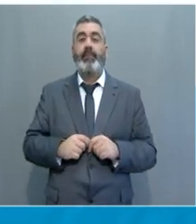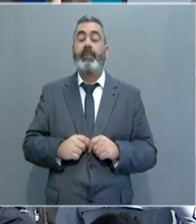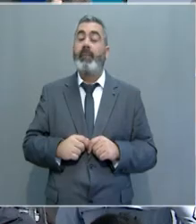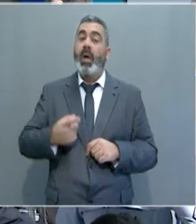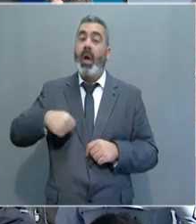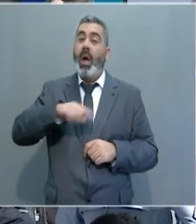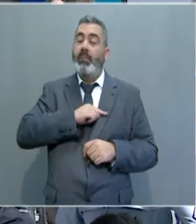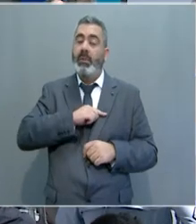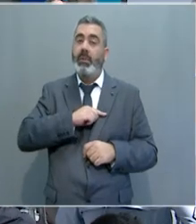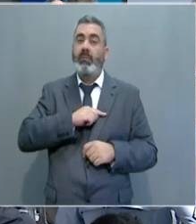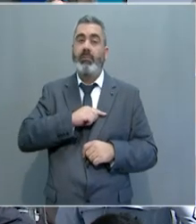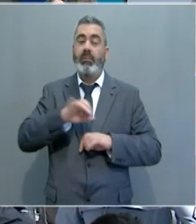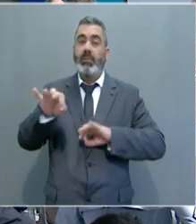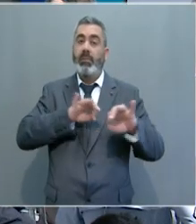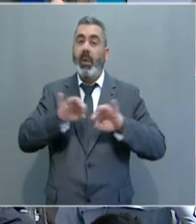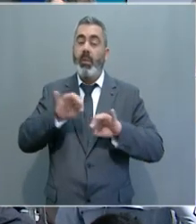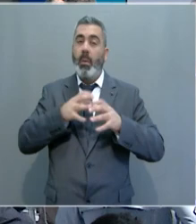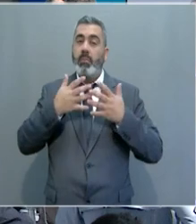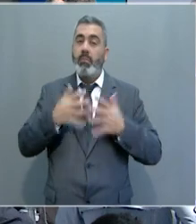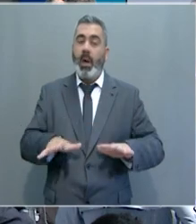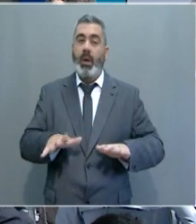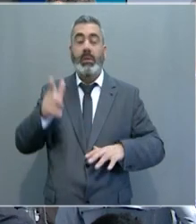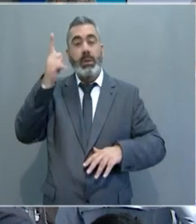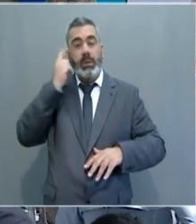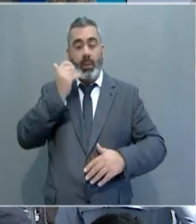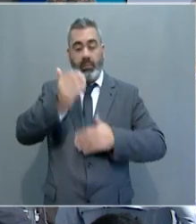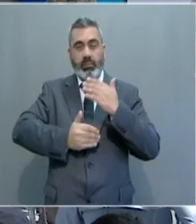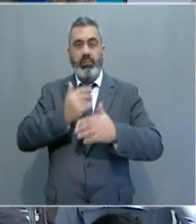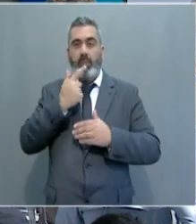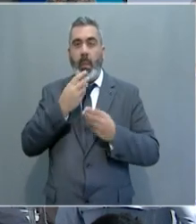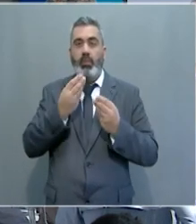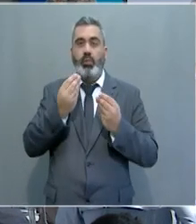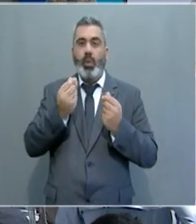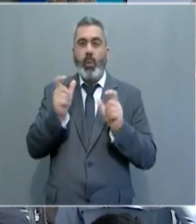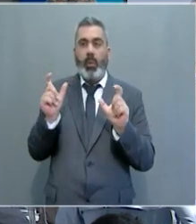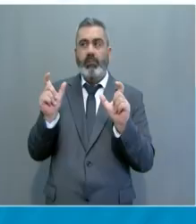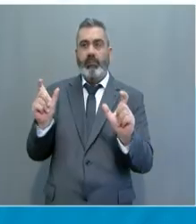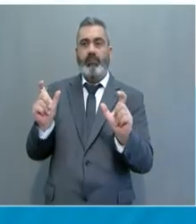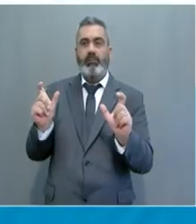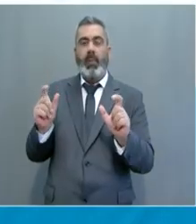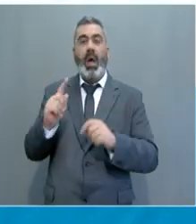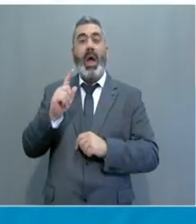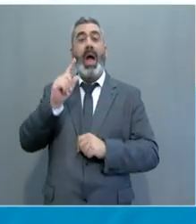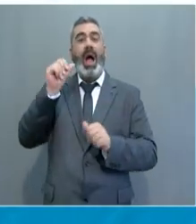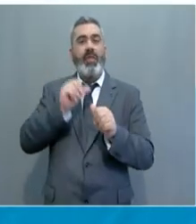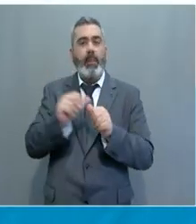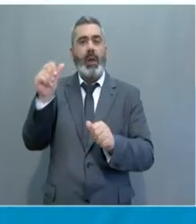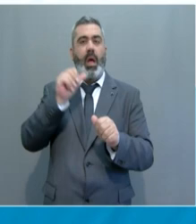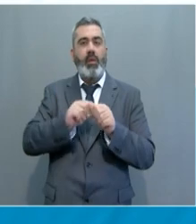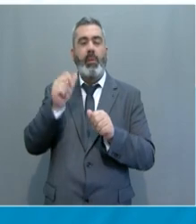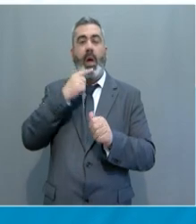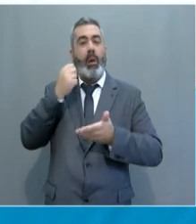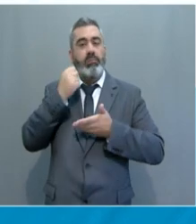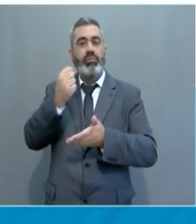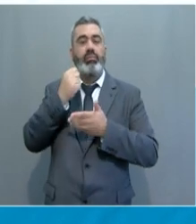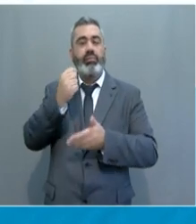έχουμε χαράξει τις δικές μας εθνικές γραμμές άμυνας. Γνωρίζετε ότι κάθε μήνα επιδοτούμε